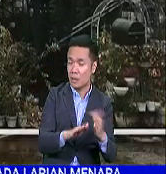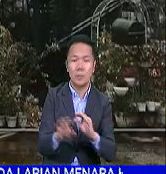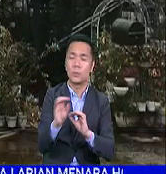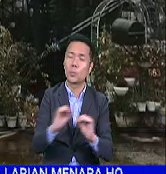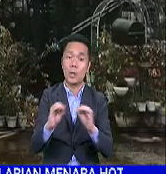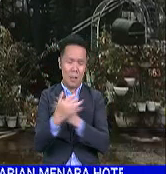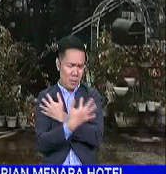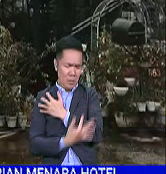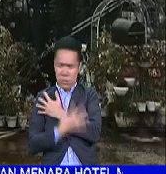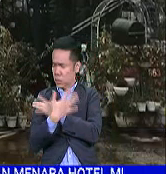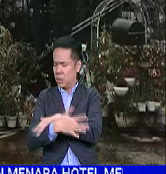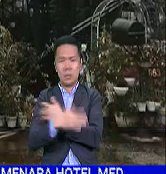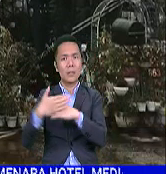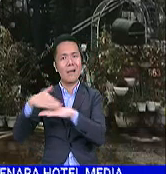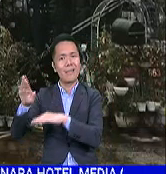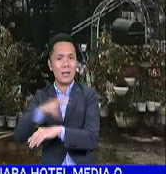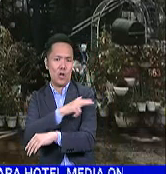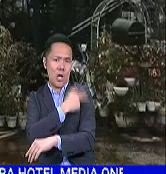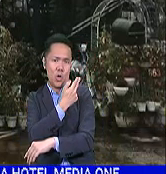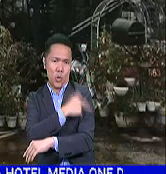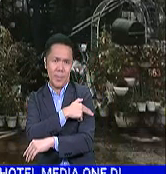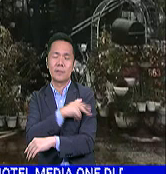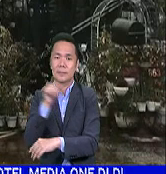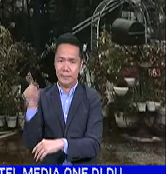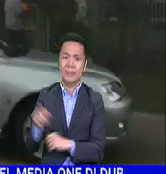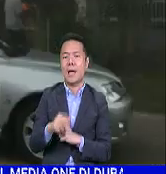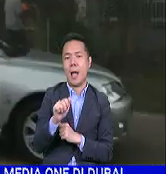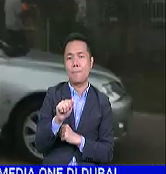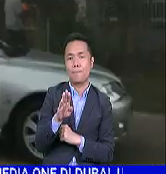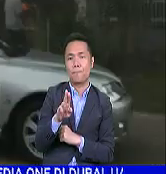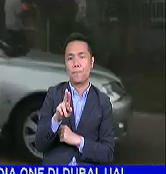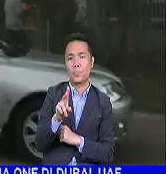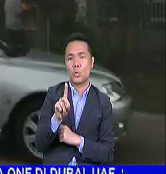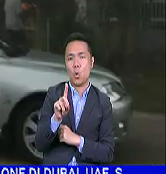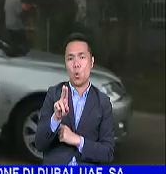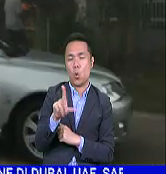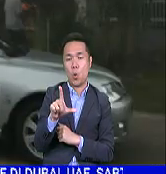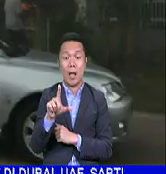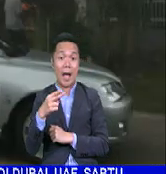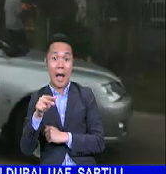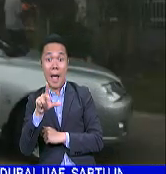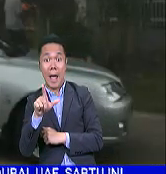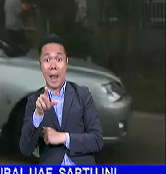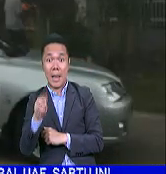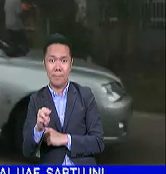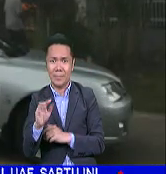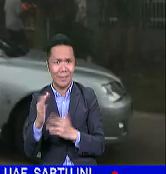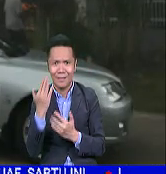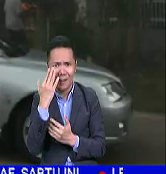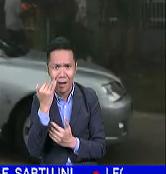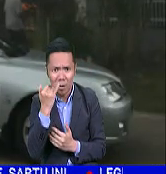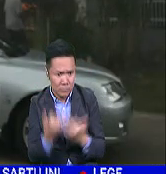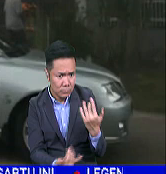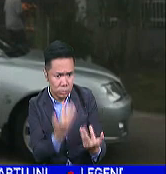melecur dihantar ke Hospital Sultan Abdul Halim untuk mendapatkan rawatan. Punca kejadian masih dalam siasatan.